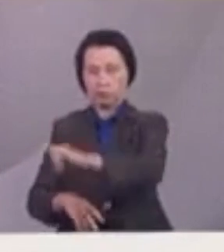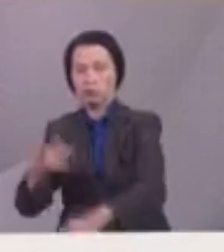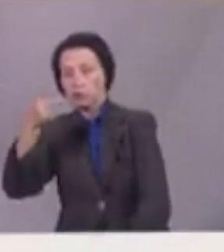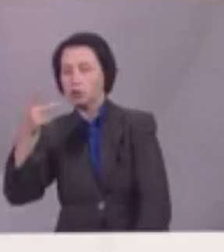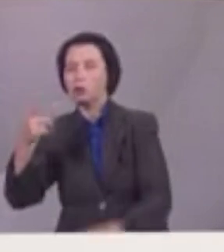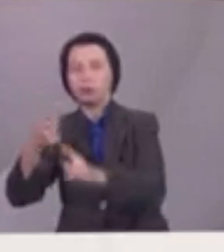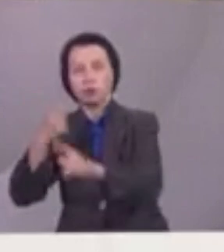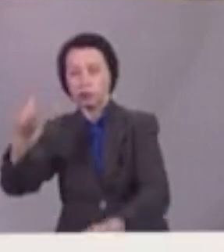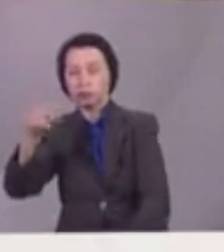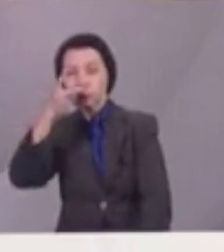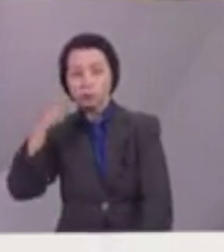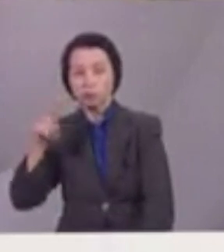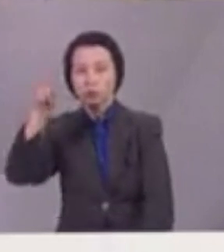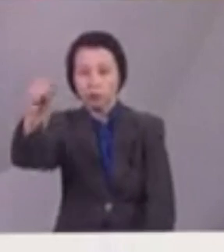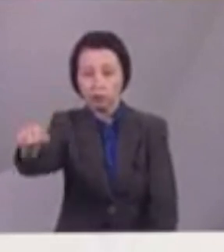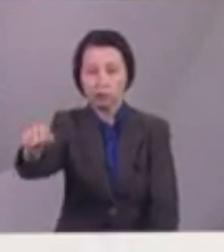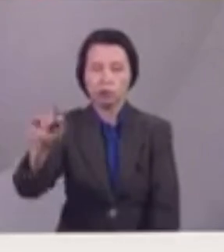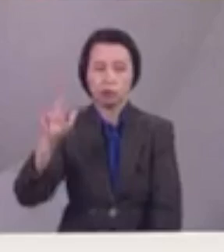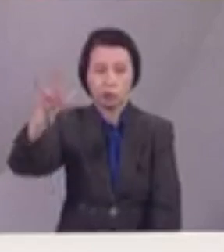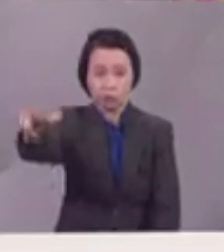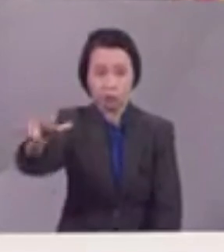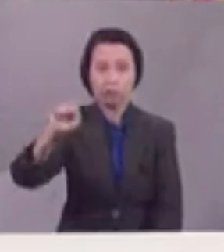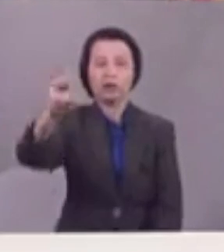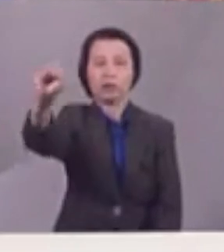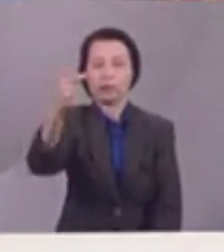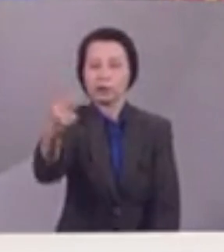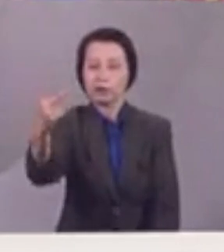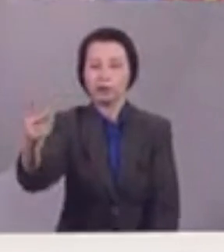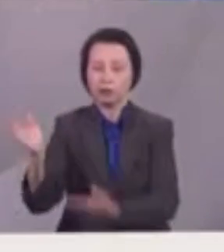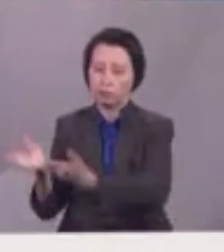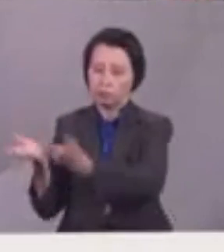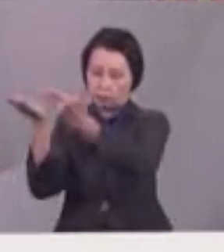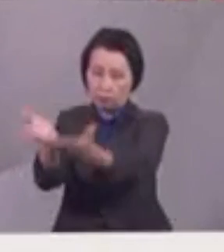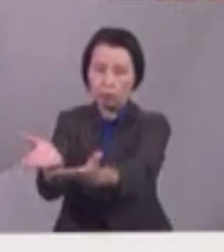Kota Kinabalu juga akan dijadualkan untuk membawa